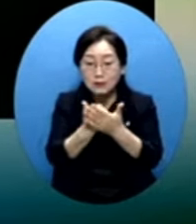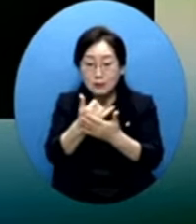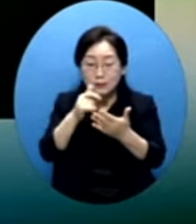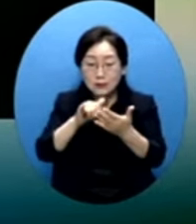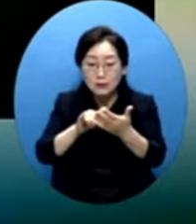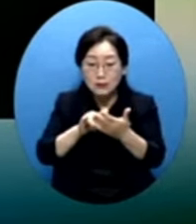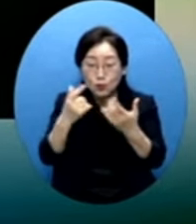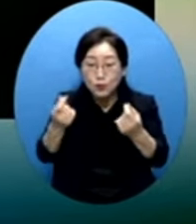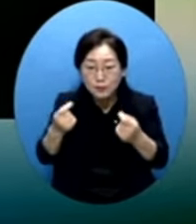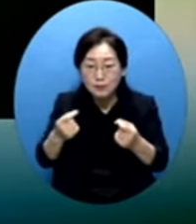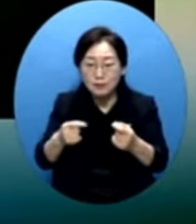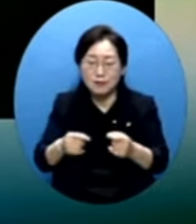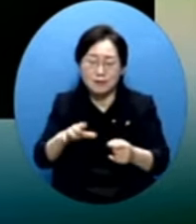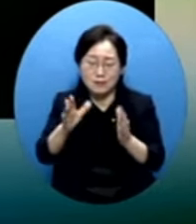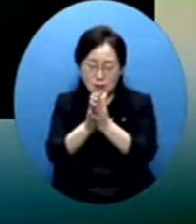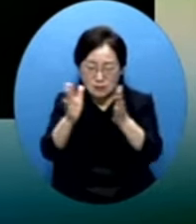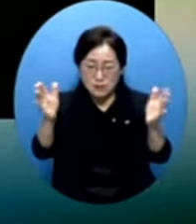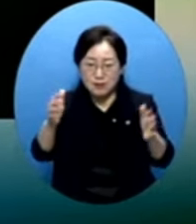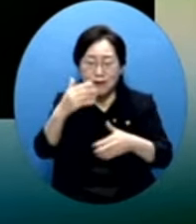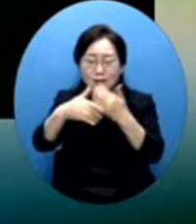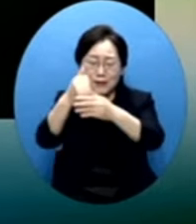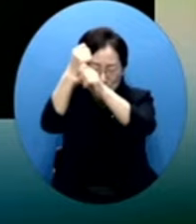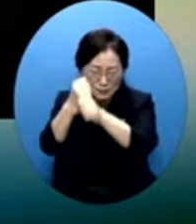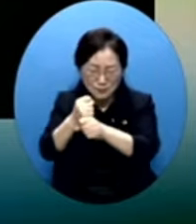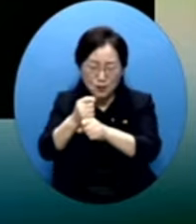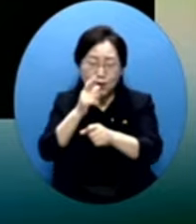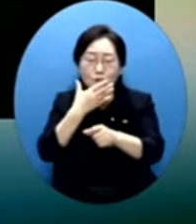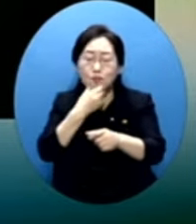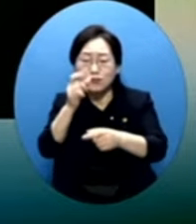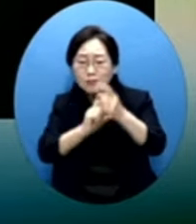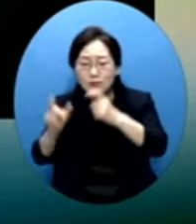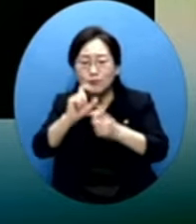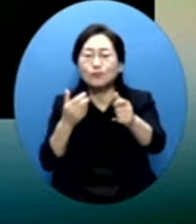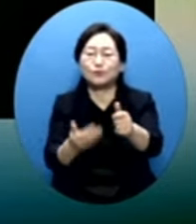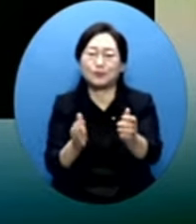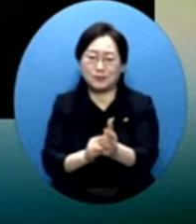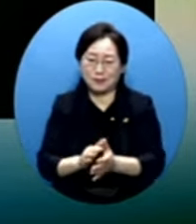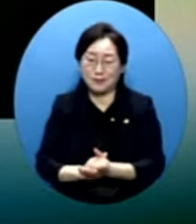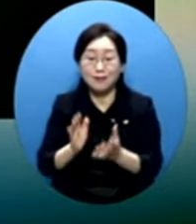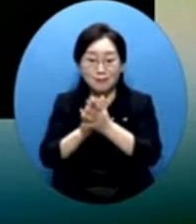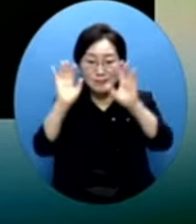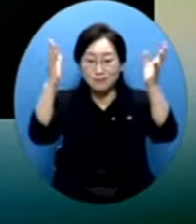되니까 이렇게 하나님께서 복의 복의 복을 더하여 준 것입니다